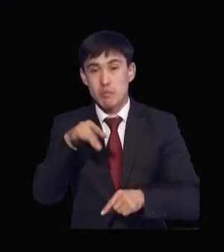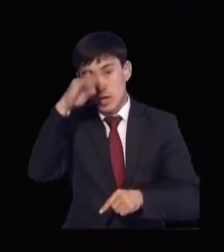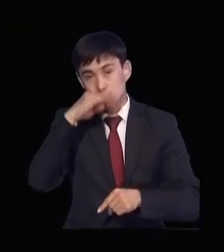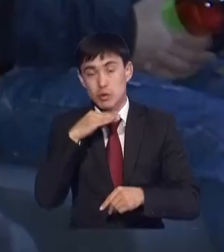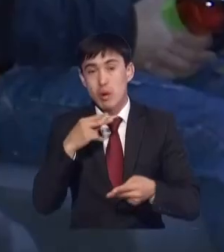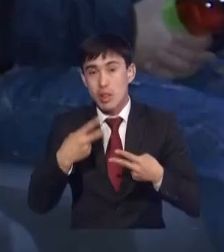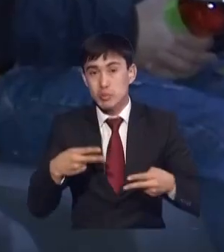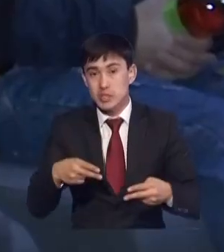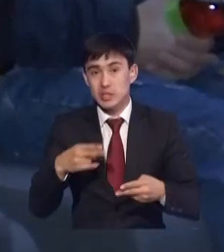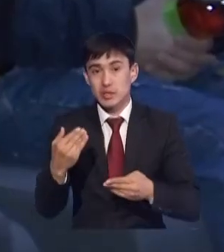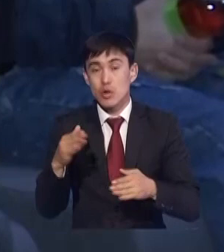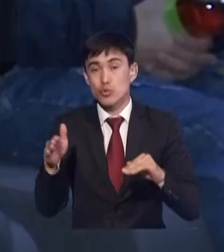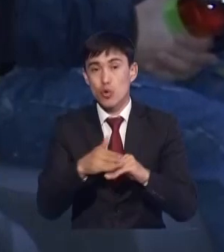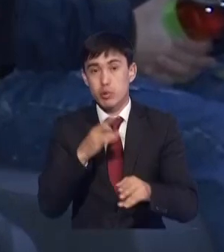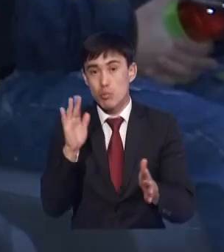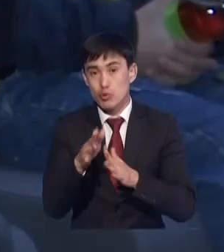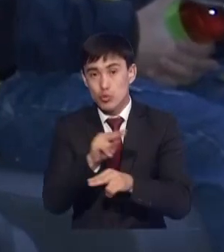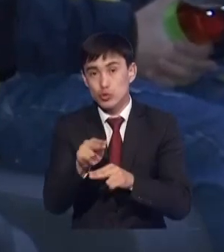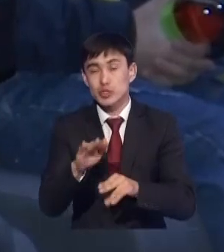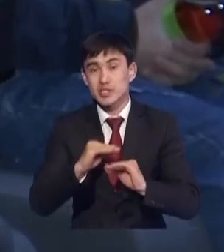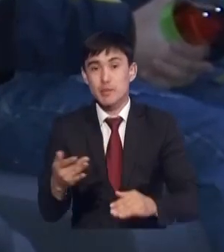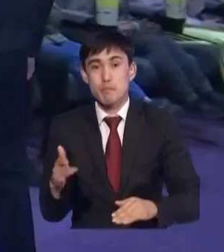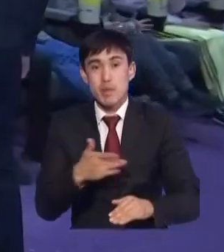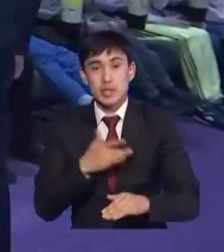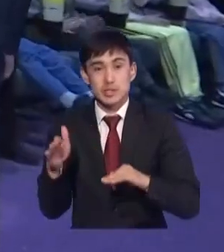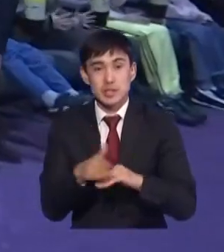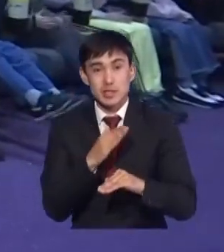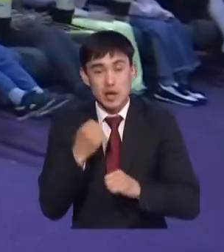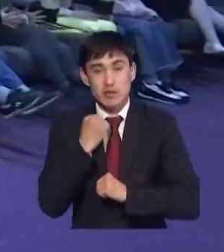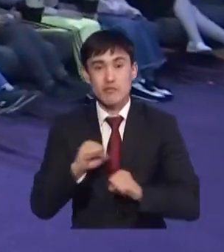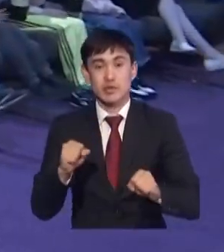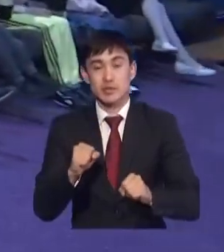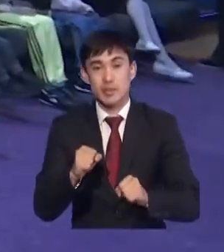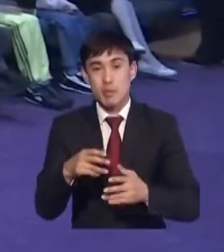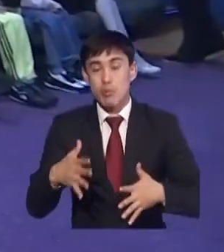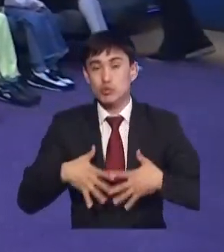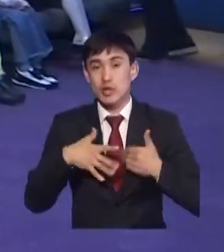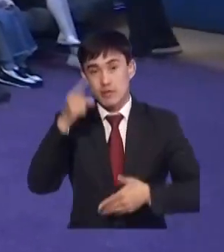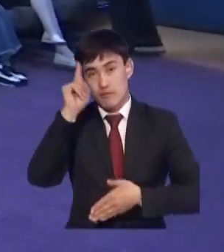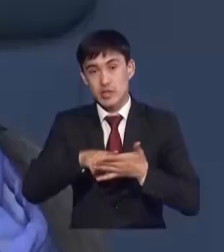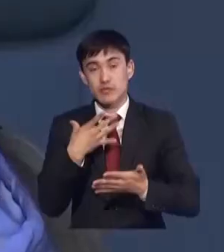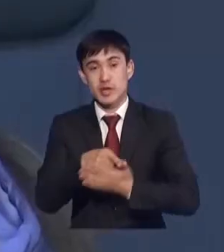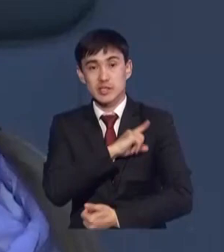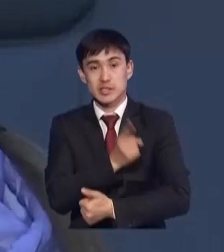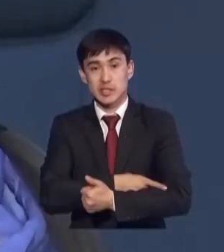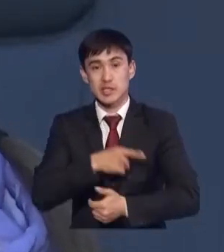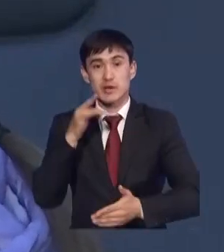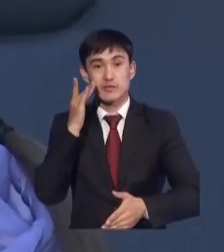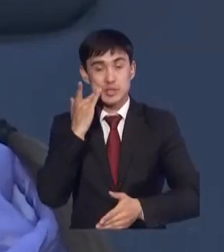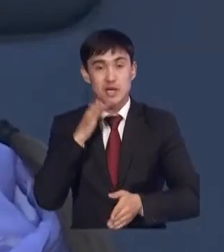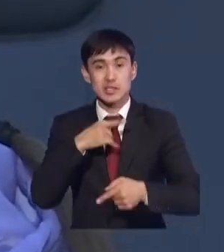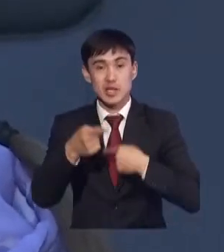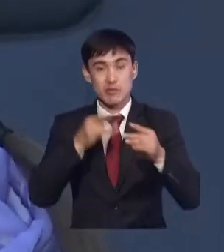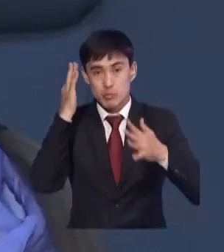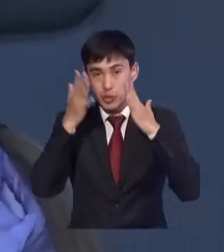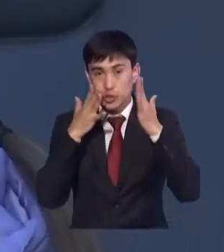лавке эта добрая мультипликация учит дете милосердя отваги и настойчивости побуждает верить в свои силы и всегда следовать своей мечте даже если